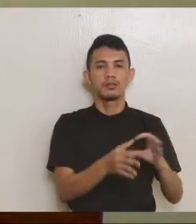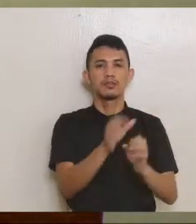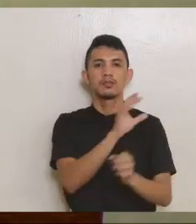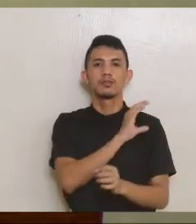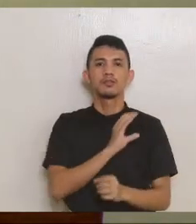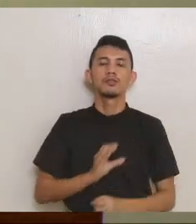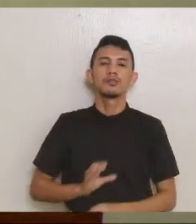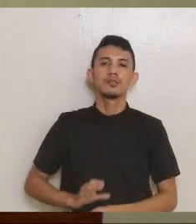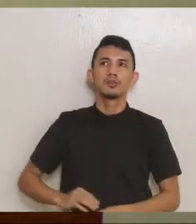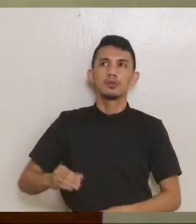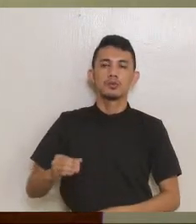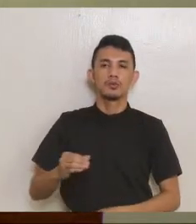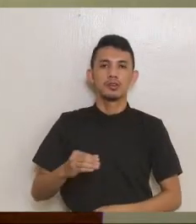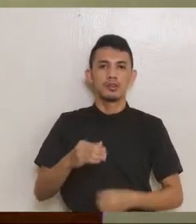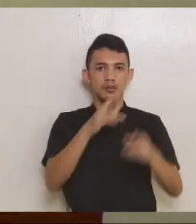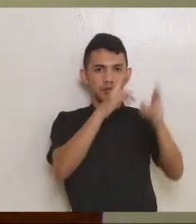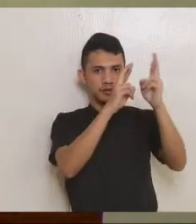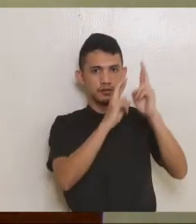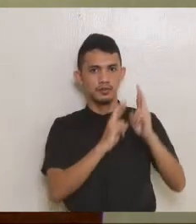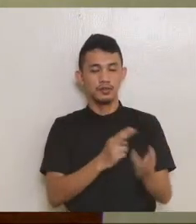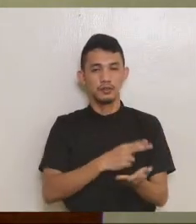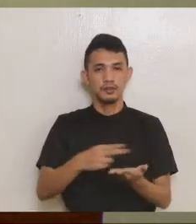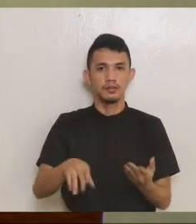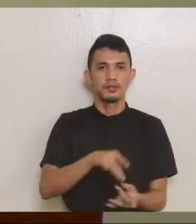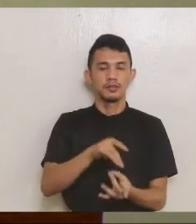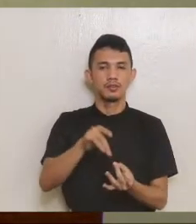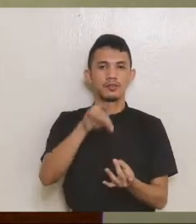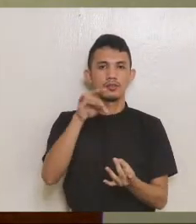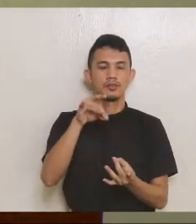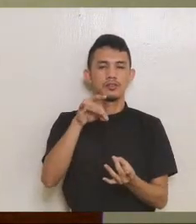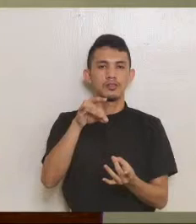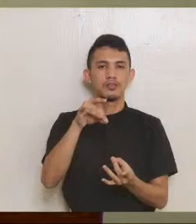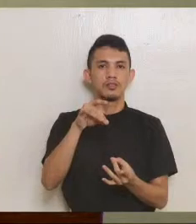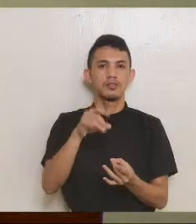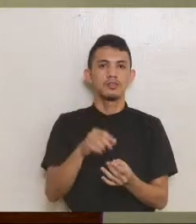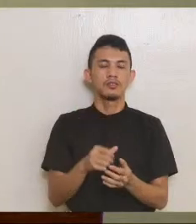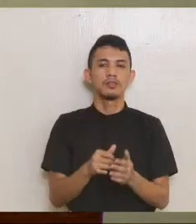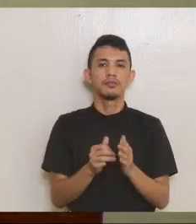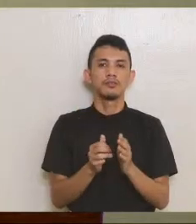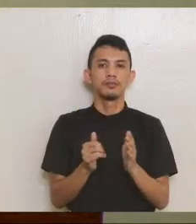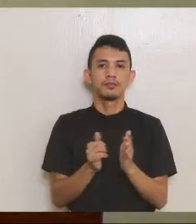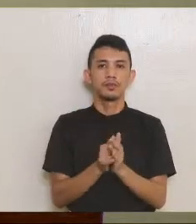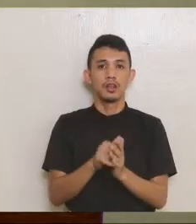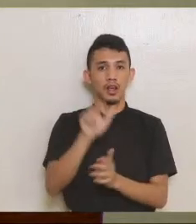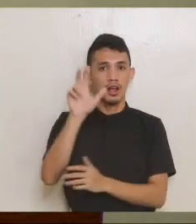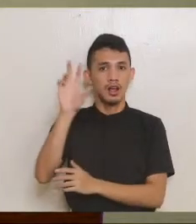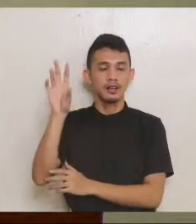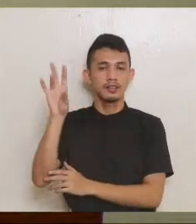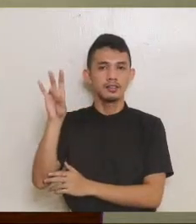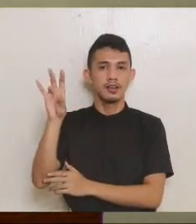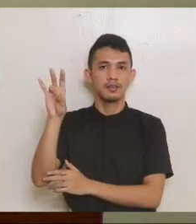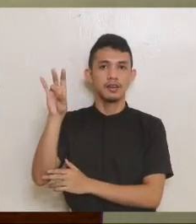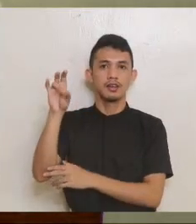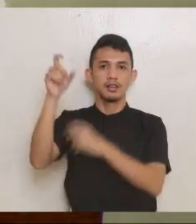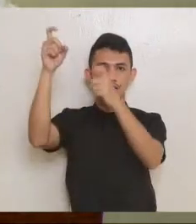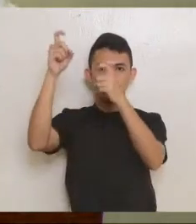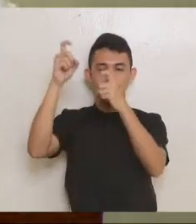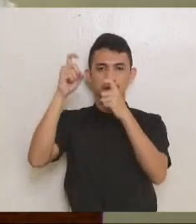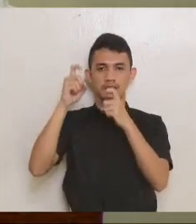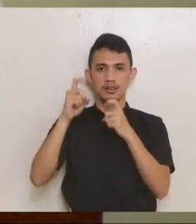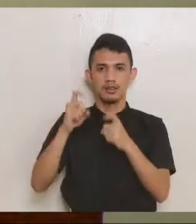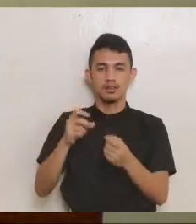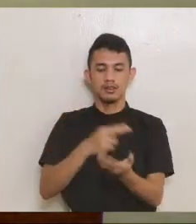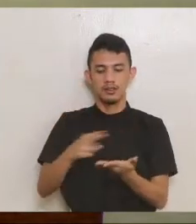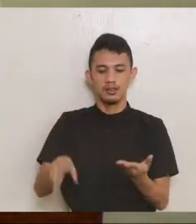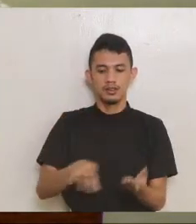Santo. Nga unta, ang pito kagasa sa Espiritu Santo, ang kinaadman,